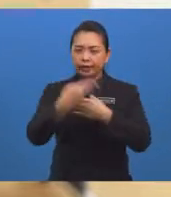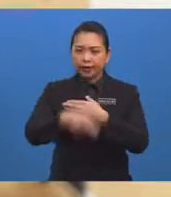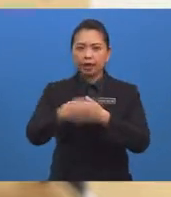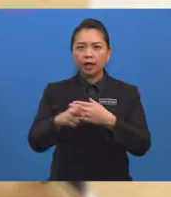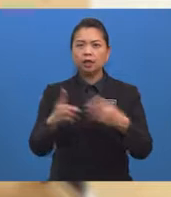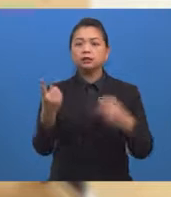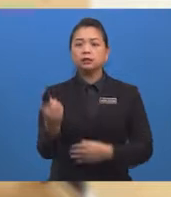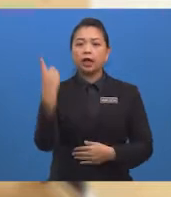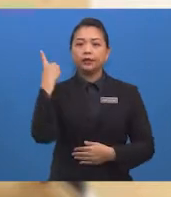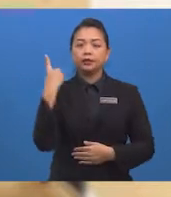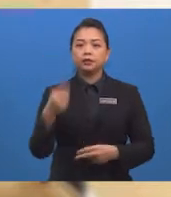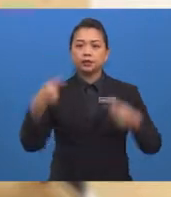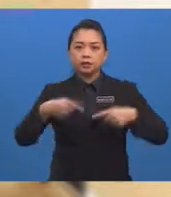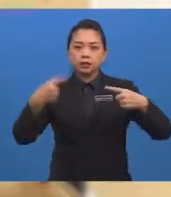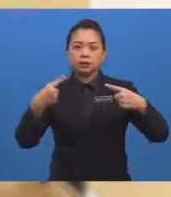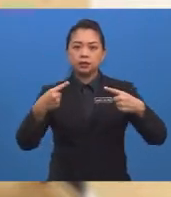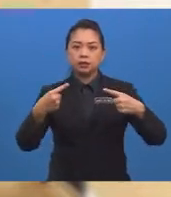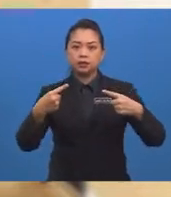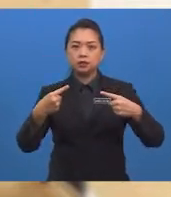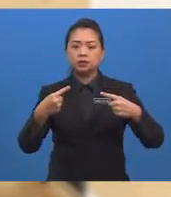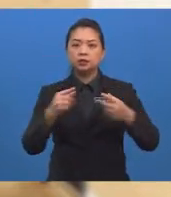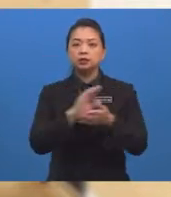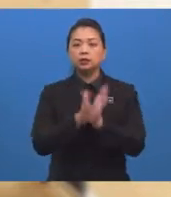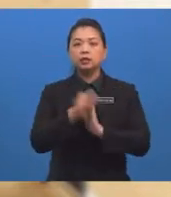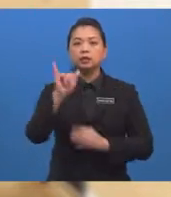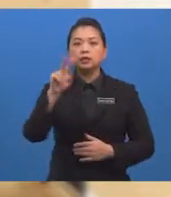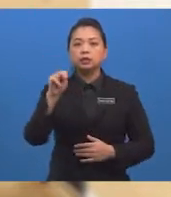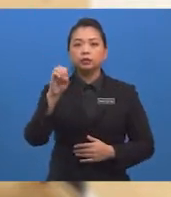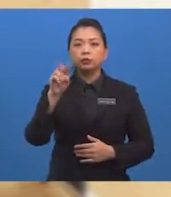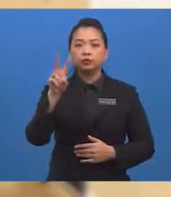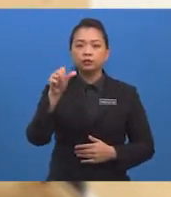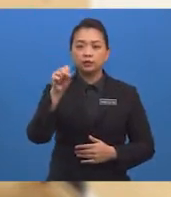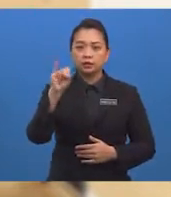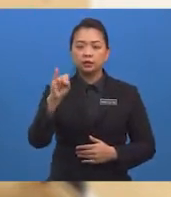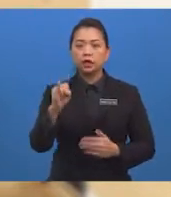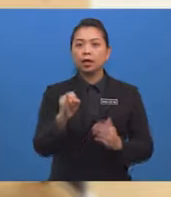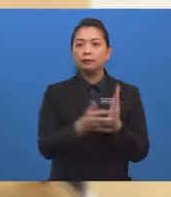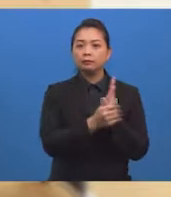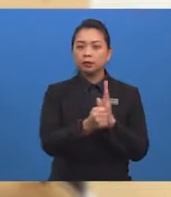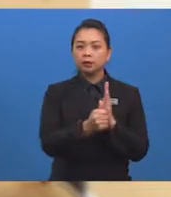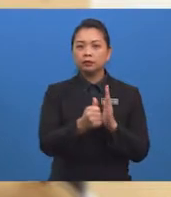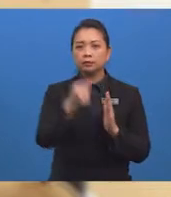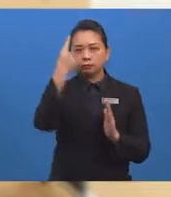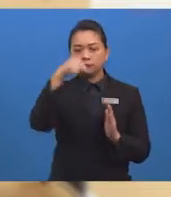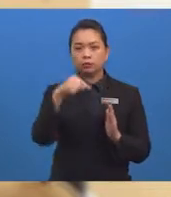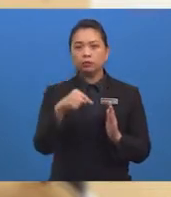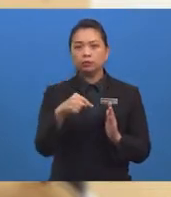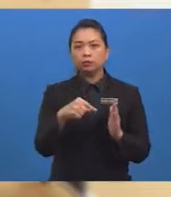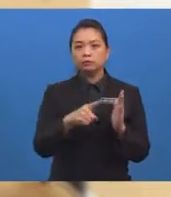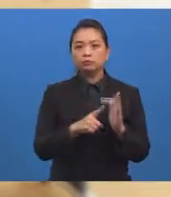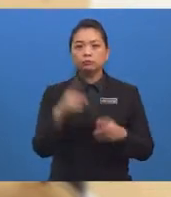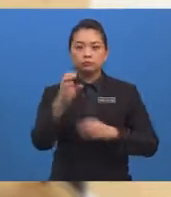itu, kapasiti inovasi melalui pembangunan bakat dan kepakaran perlu dipertingkatkan untuk